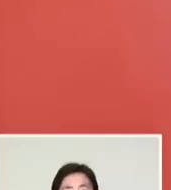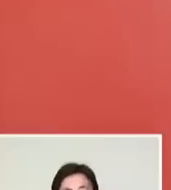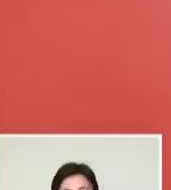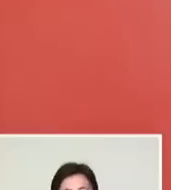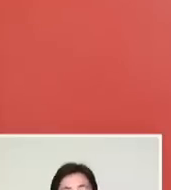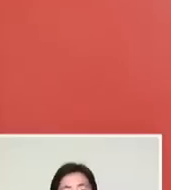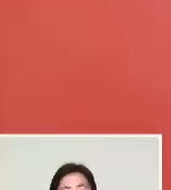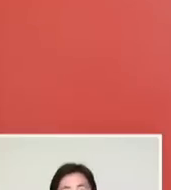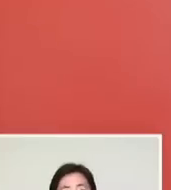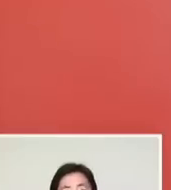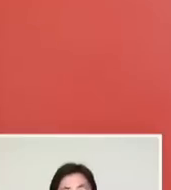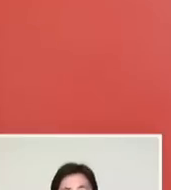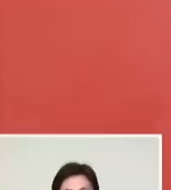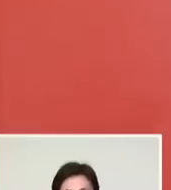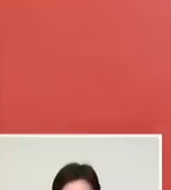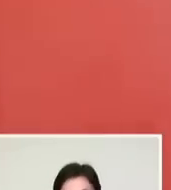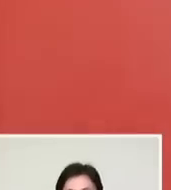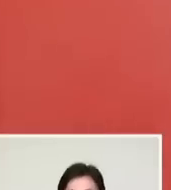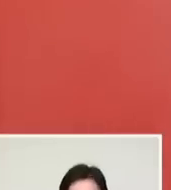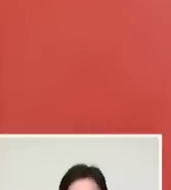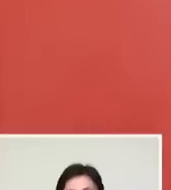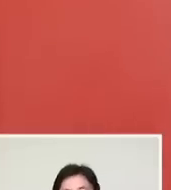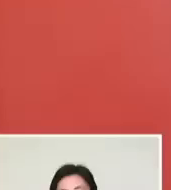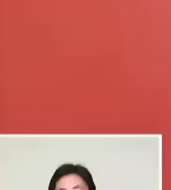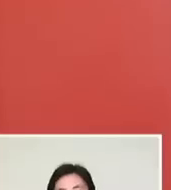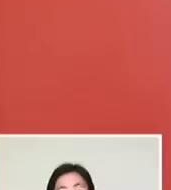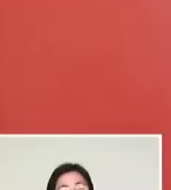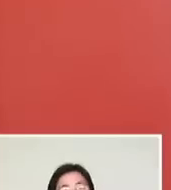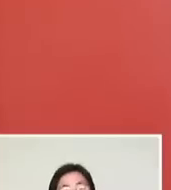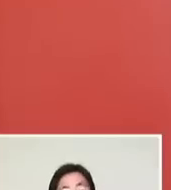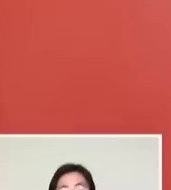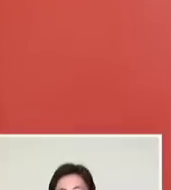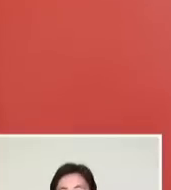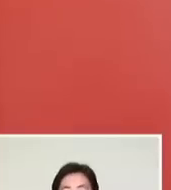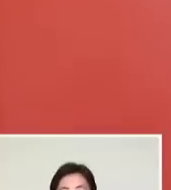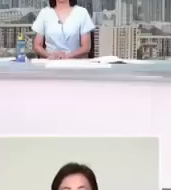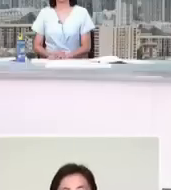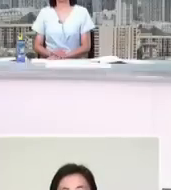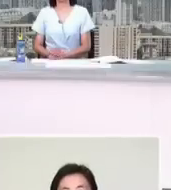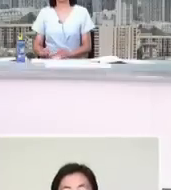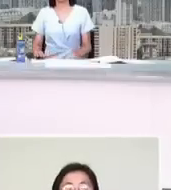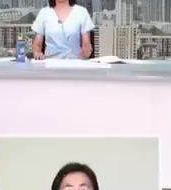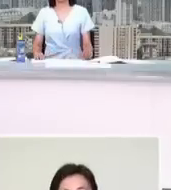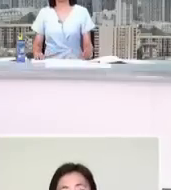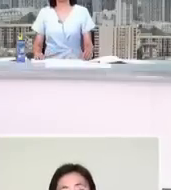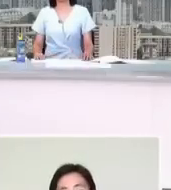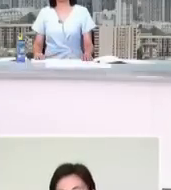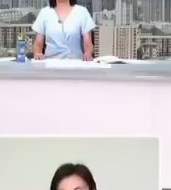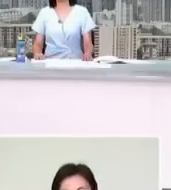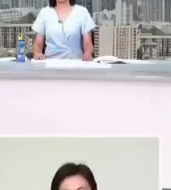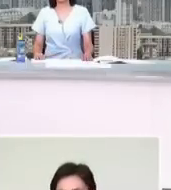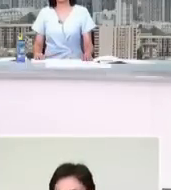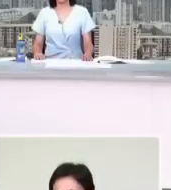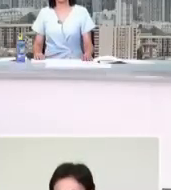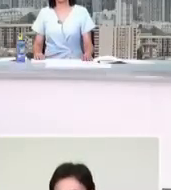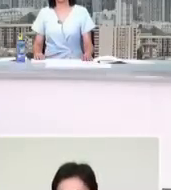การซ้อมรบอยู่ในน่านน้ำทะเลจีนใต้ซึ่งน่านน้ำทะเลจีนใต้เนี่ยอย่างที่เราทราบกันนะคะว่าหลายประเทศอ้างกรรมสิทธิ์ในการครอบ